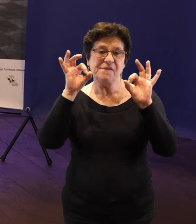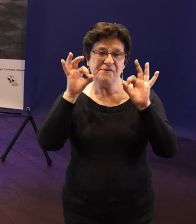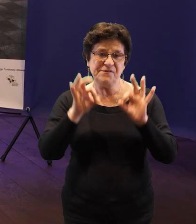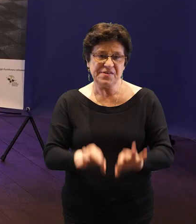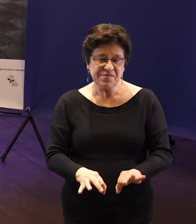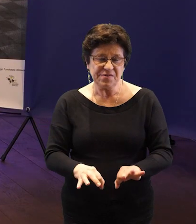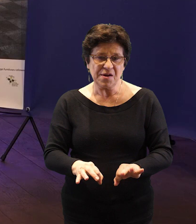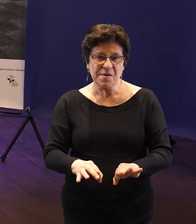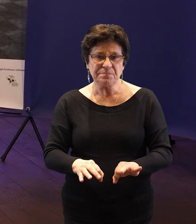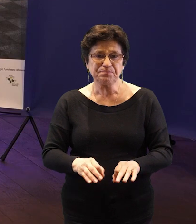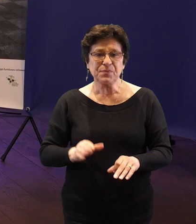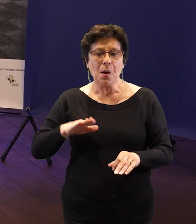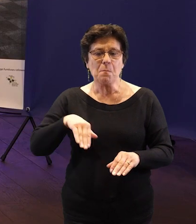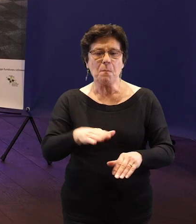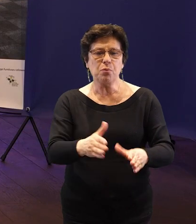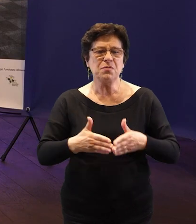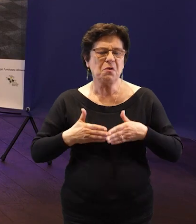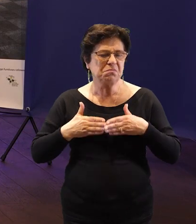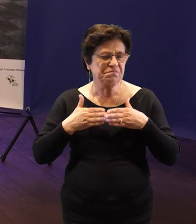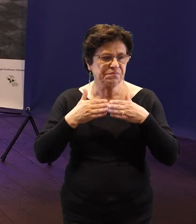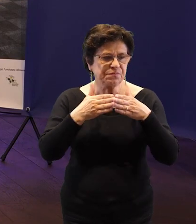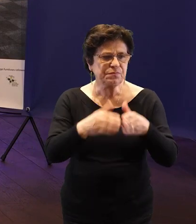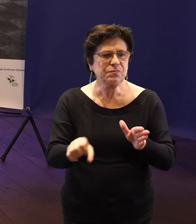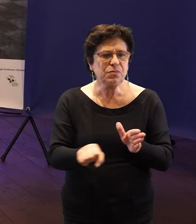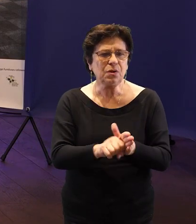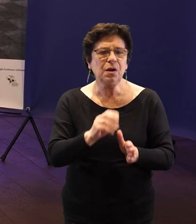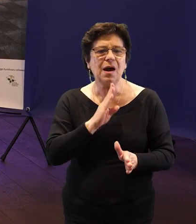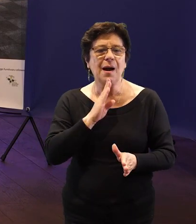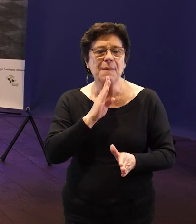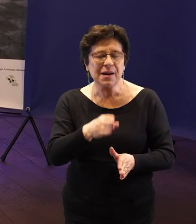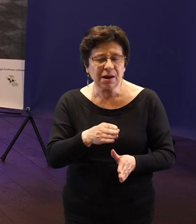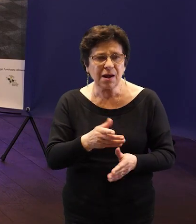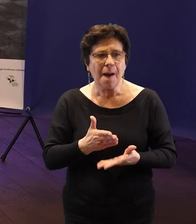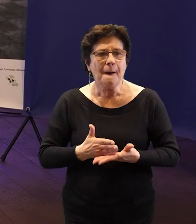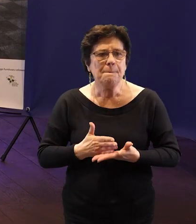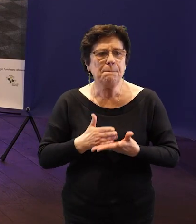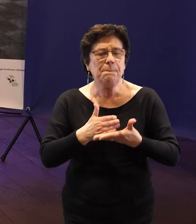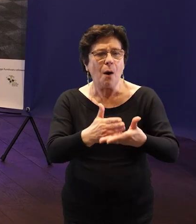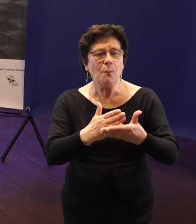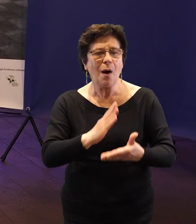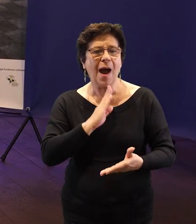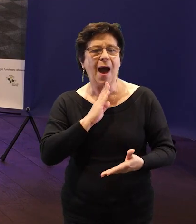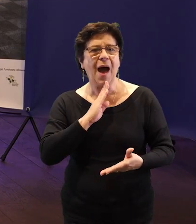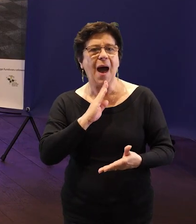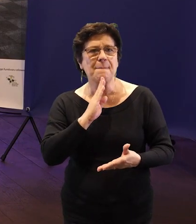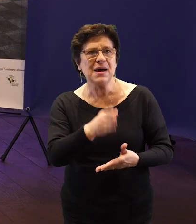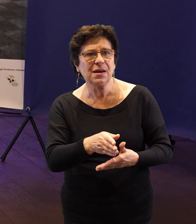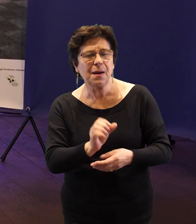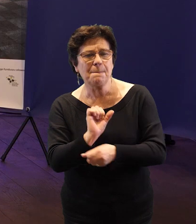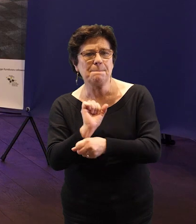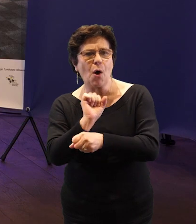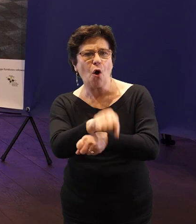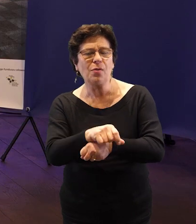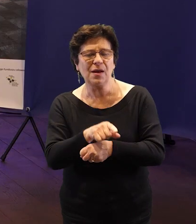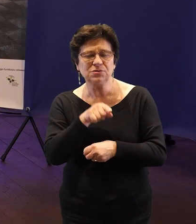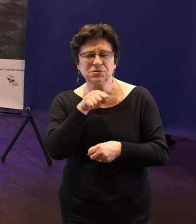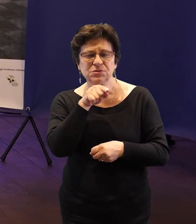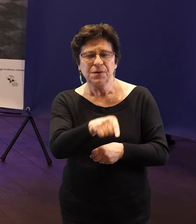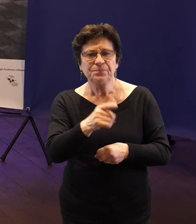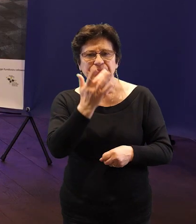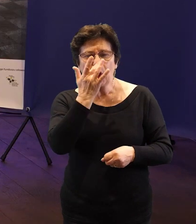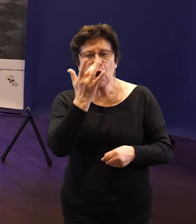popłynął do Stanów Zjednoczonych i tam mało tego pomógł Amerykanom pokonać Rosjan w wyścigu na